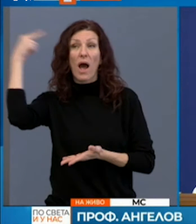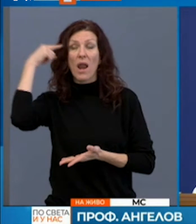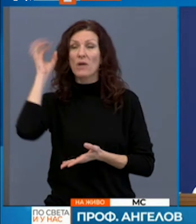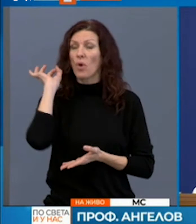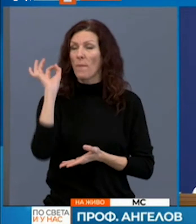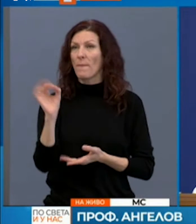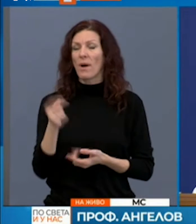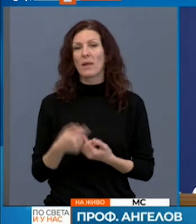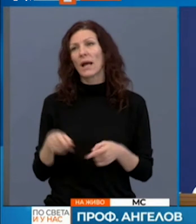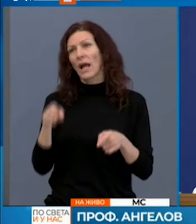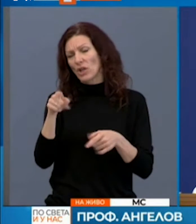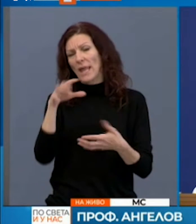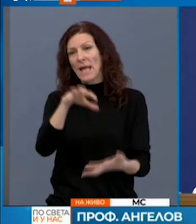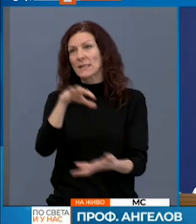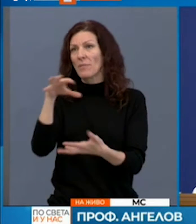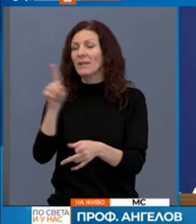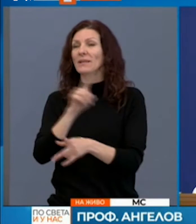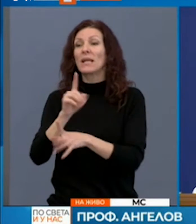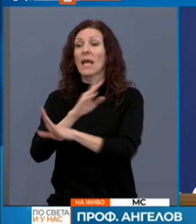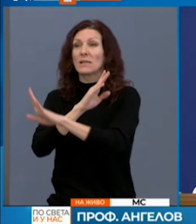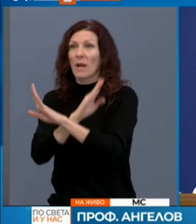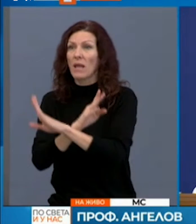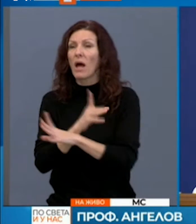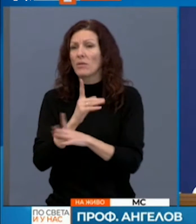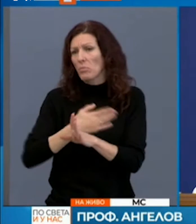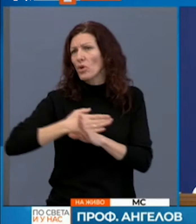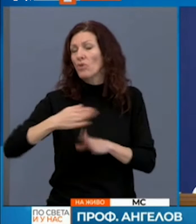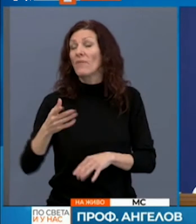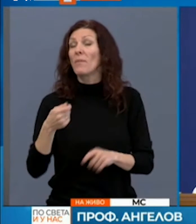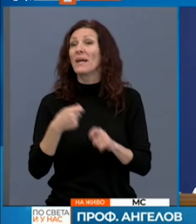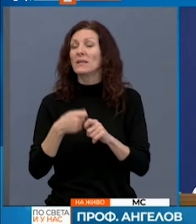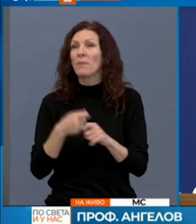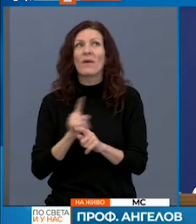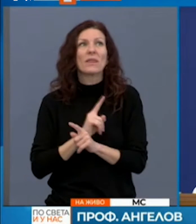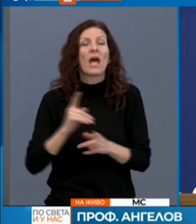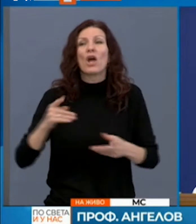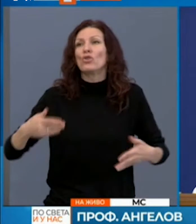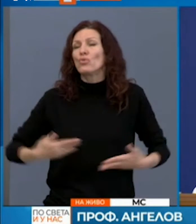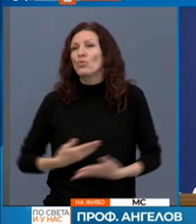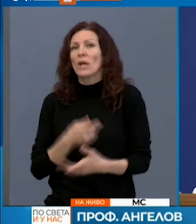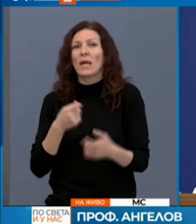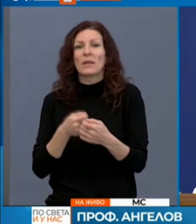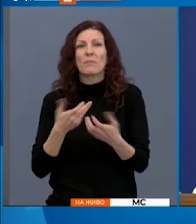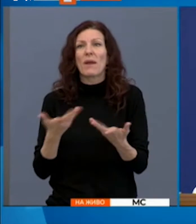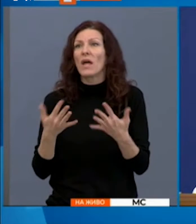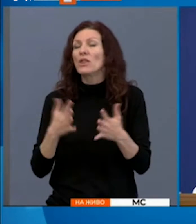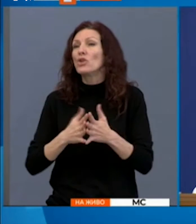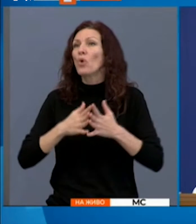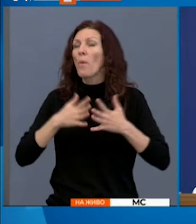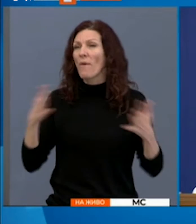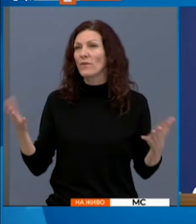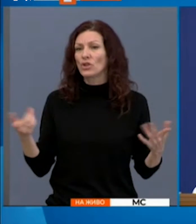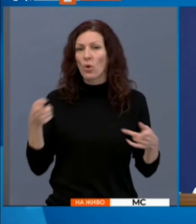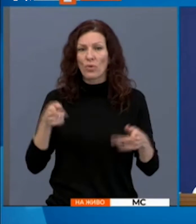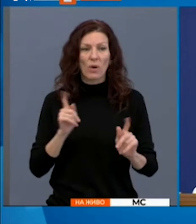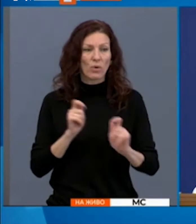Така че тази партида не е спряна. Тя се прави. Не е необходимо да се прави нещо повече от това, което е направено до